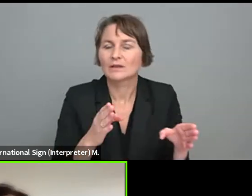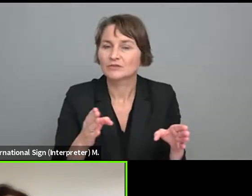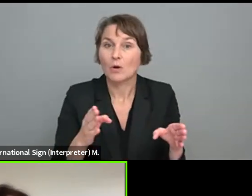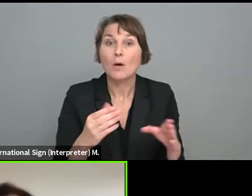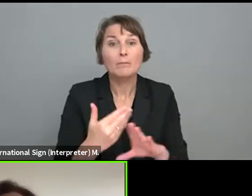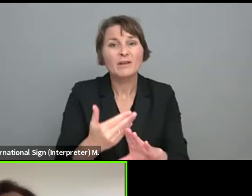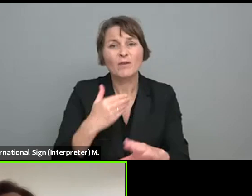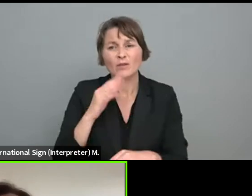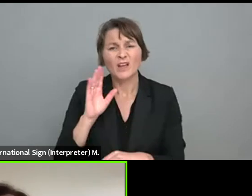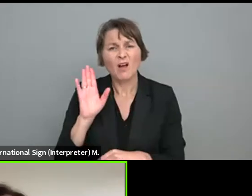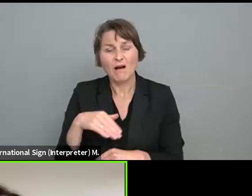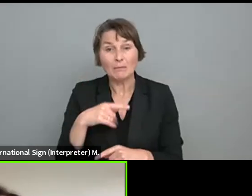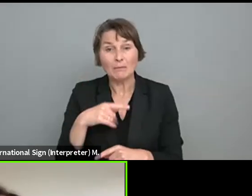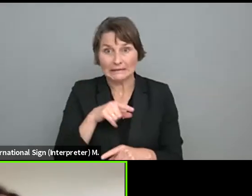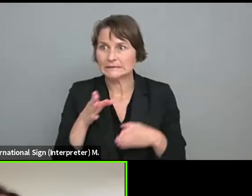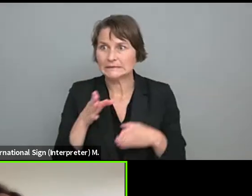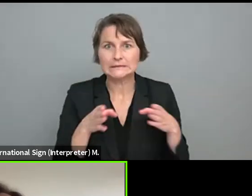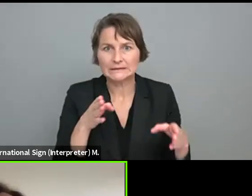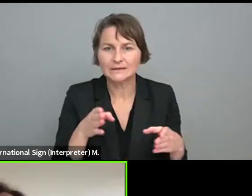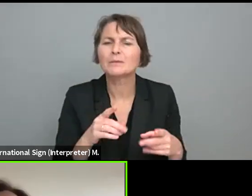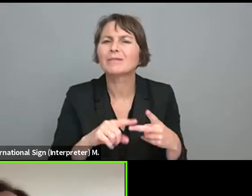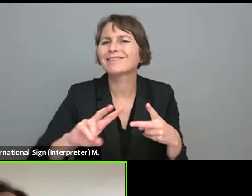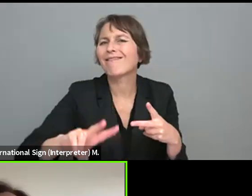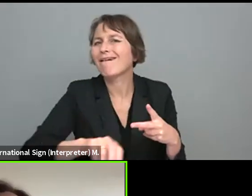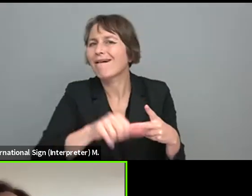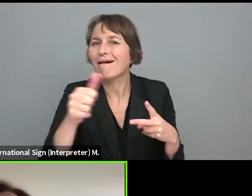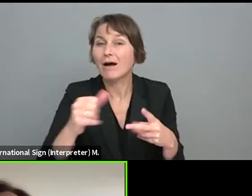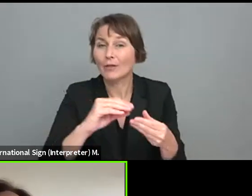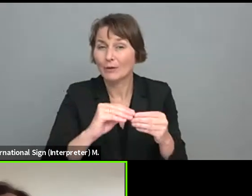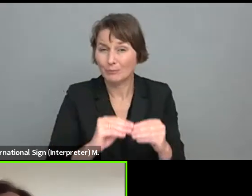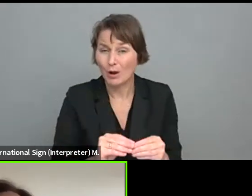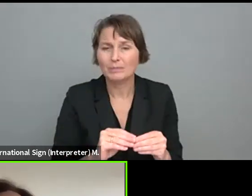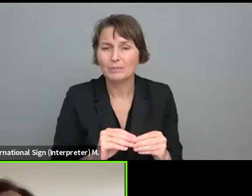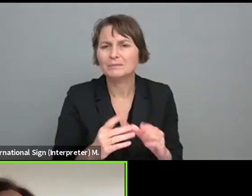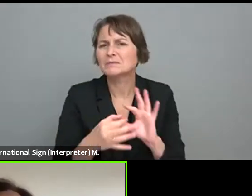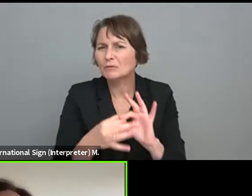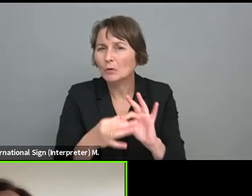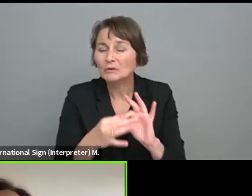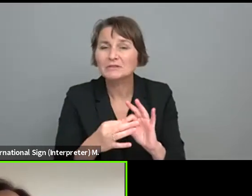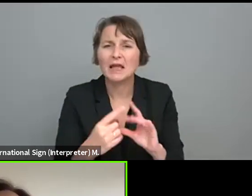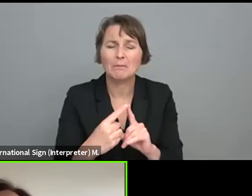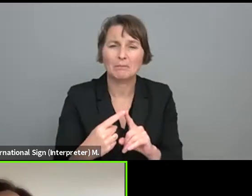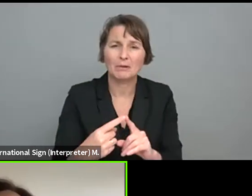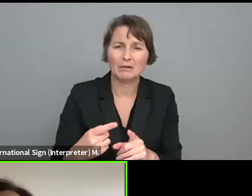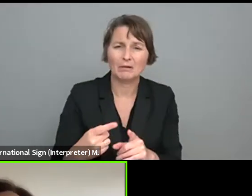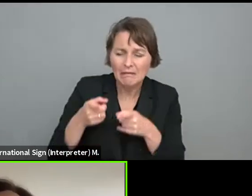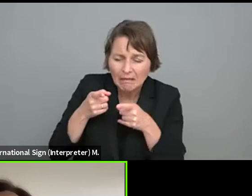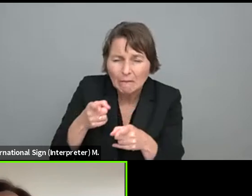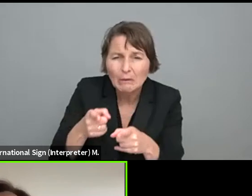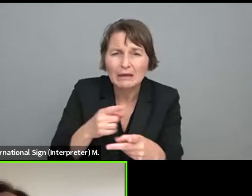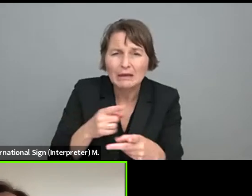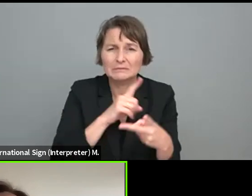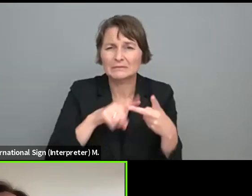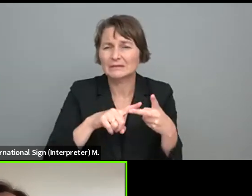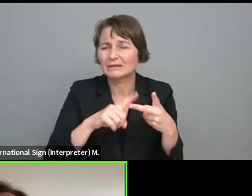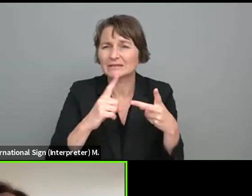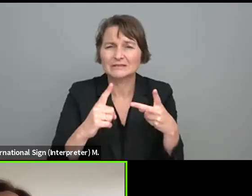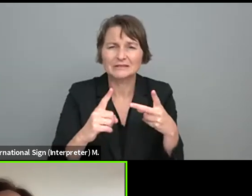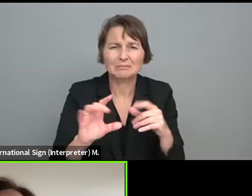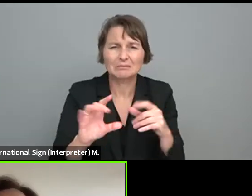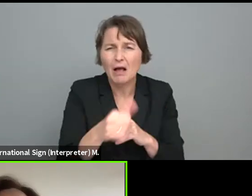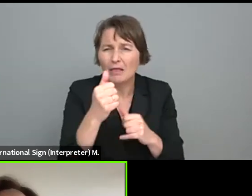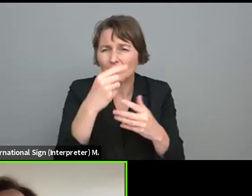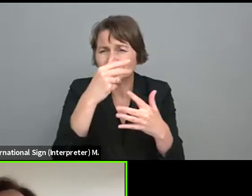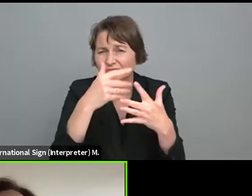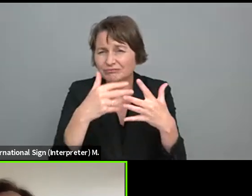Pour atténuer ces effets, l'État a créé, entre autres, un compte du Covid,